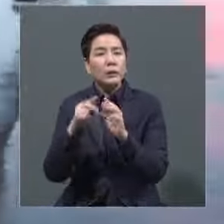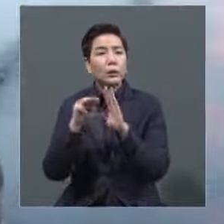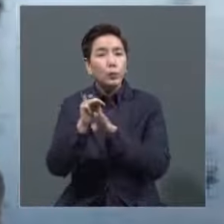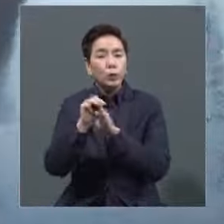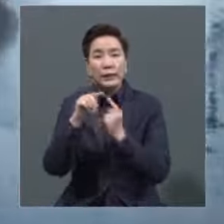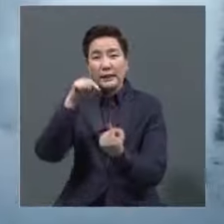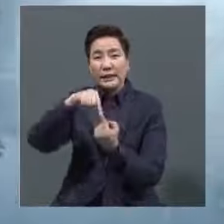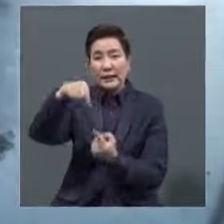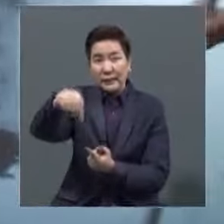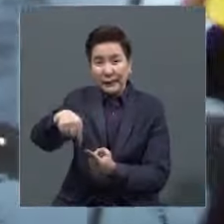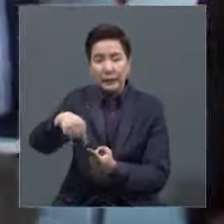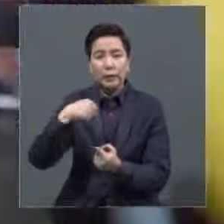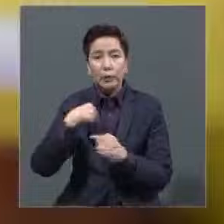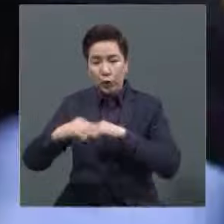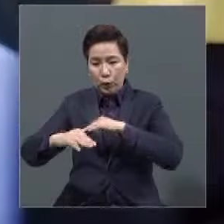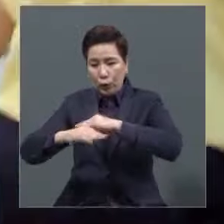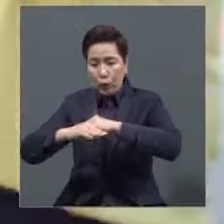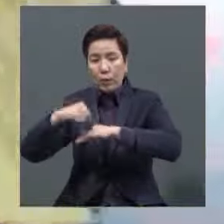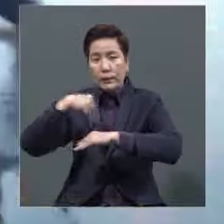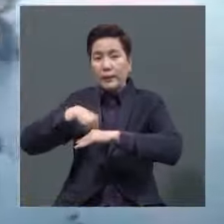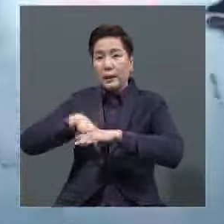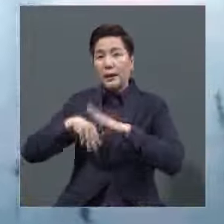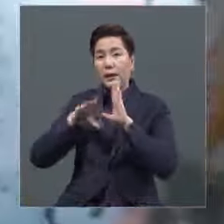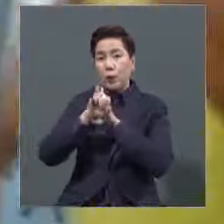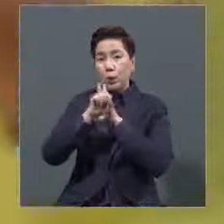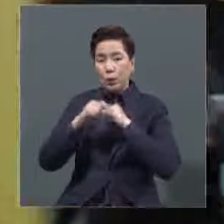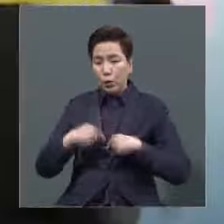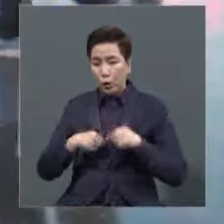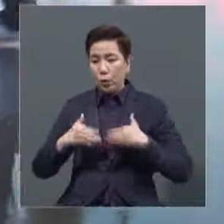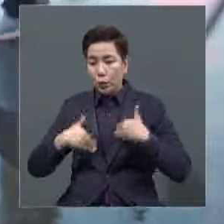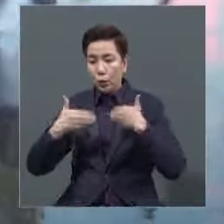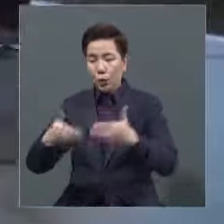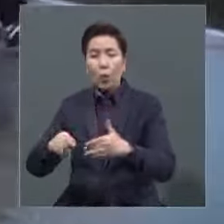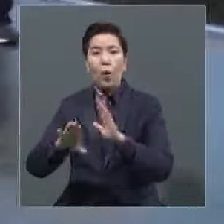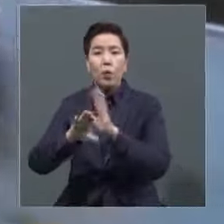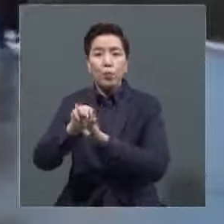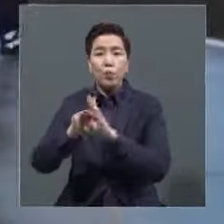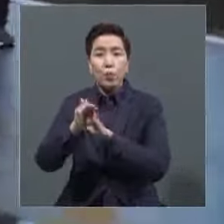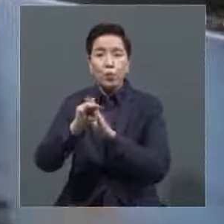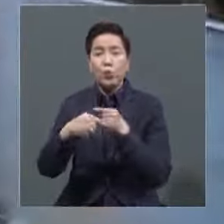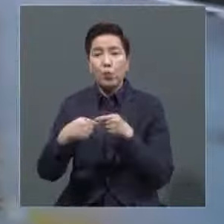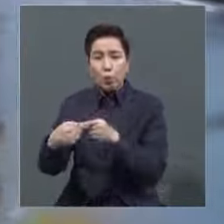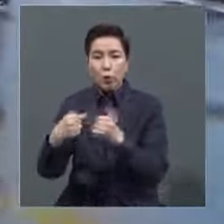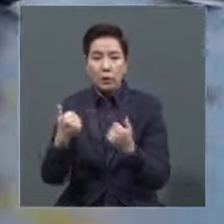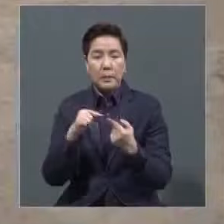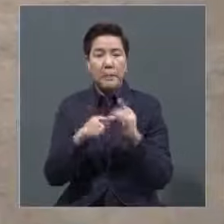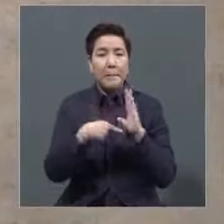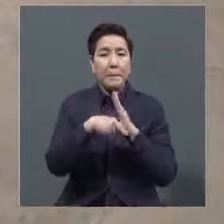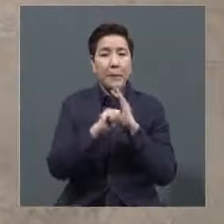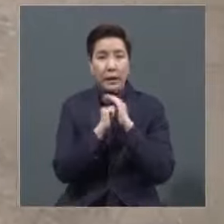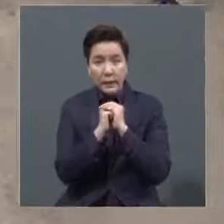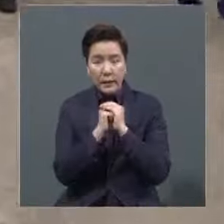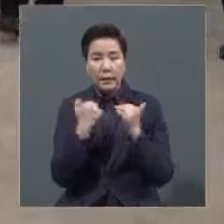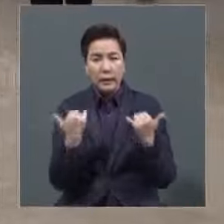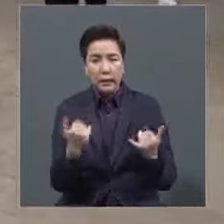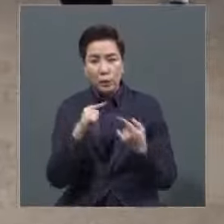ซึ่งตรงนี้ก็จะเป็นรอยต่อนะครับระหว่างจังหวัดสกลนครกับมุกดาหารต่อไปนะครับ ไปดูที่จังหวัดปราจีนบุรีนะ